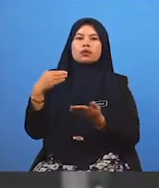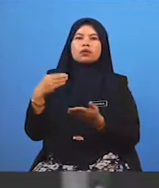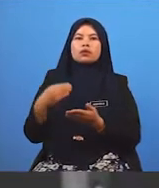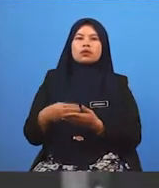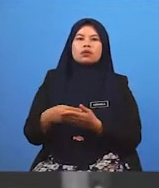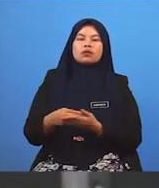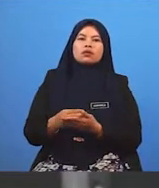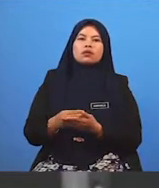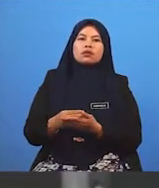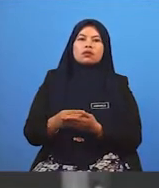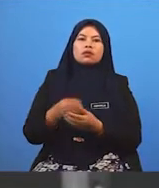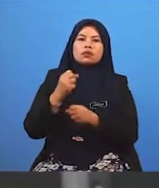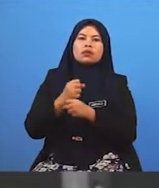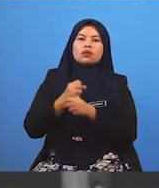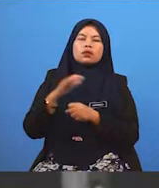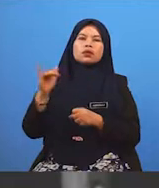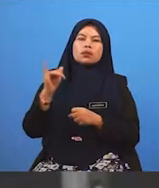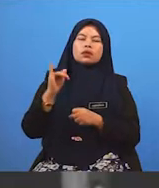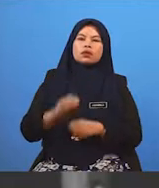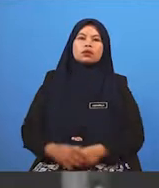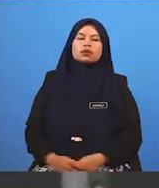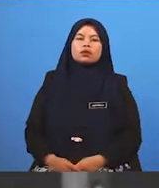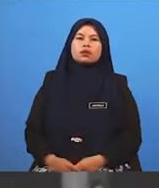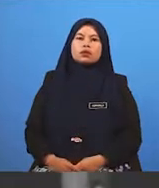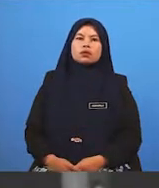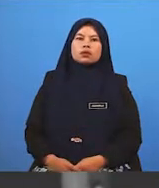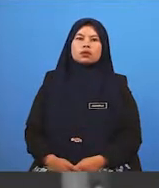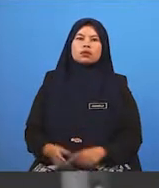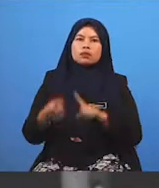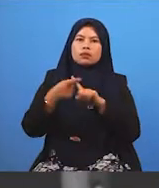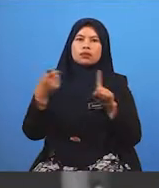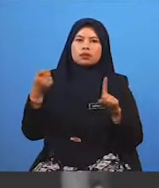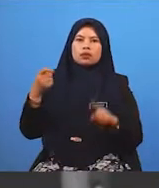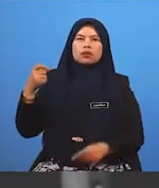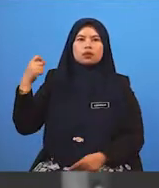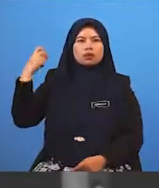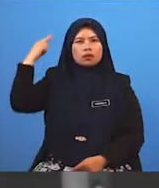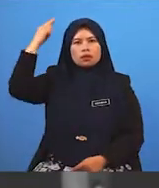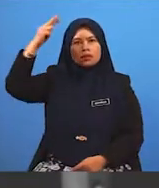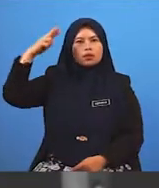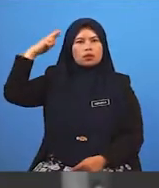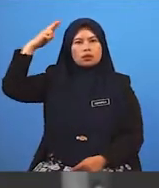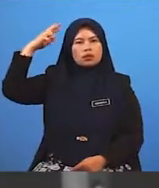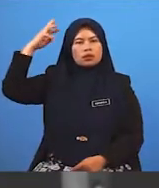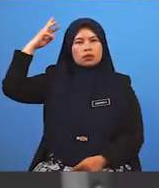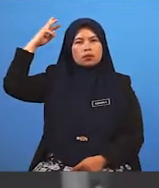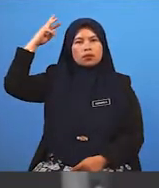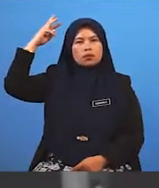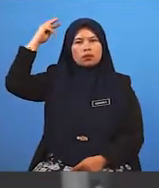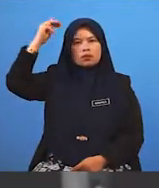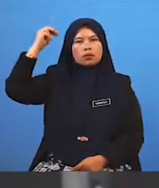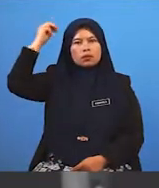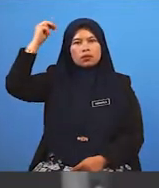wasallam, maksudnya daripada Abu Hurairah radhiyallahu an, daripada Nabi Muhammad sallallahu alaihi